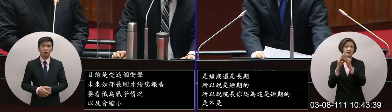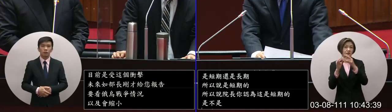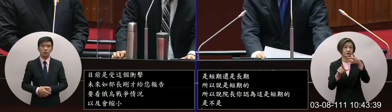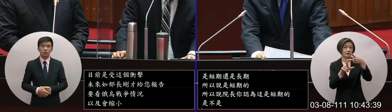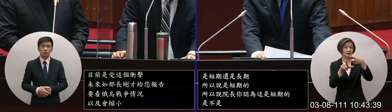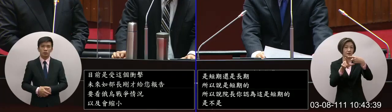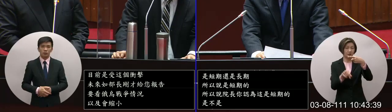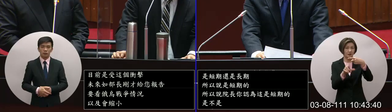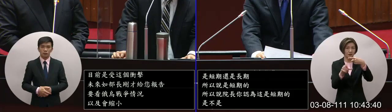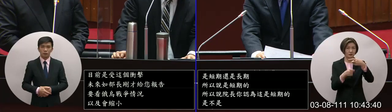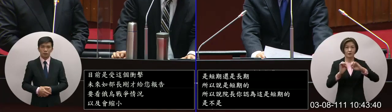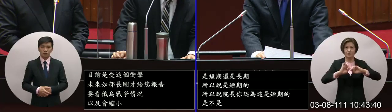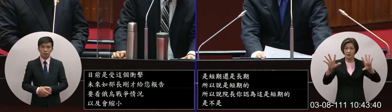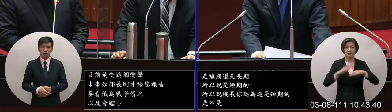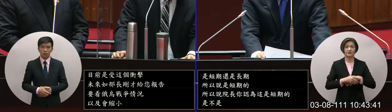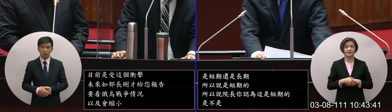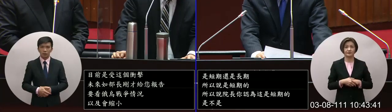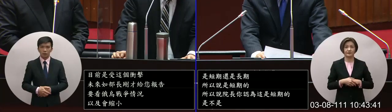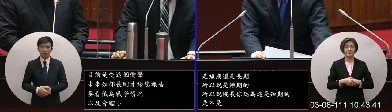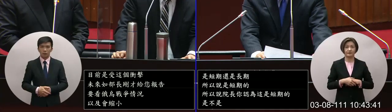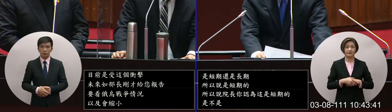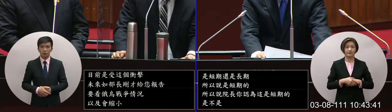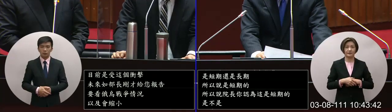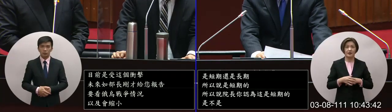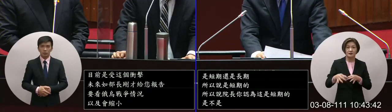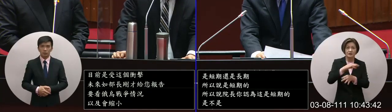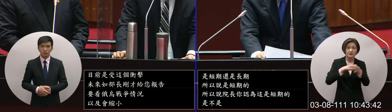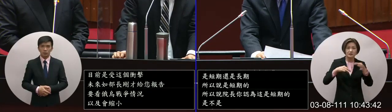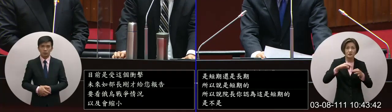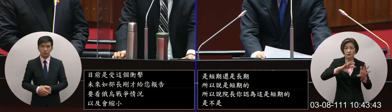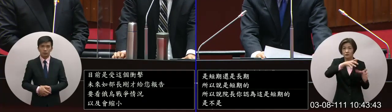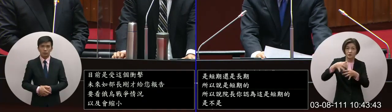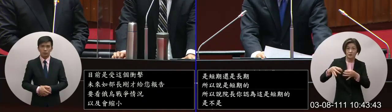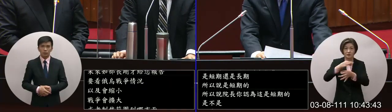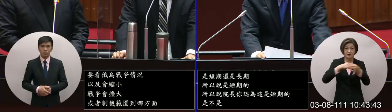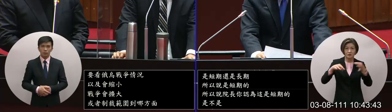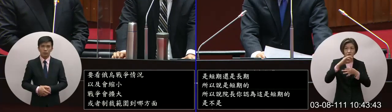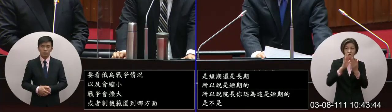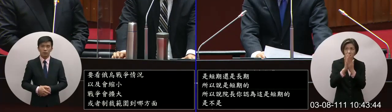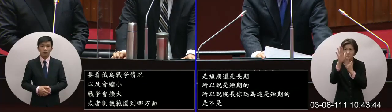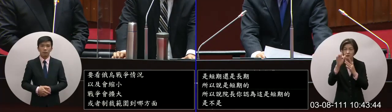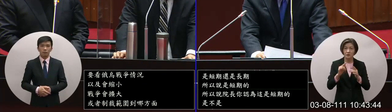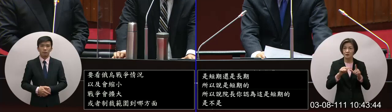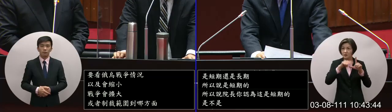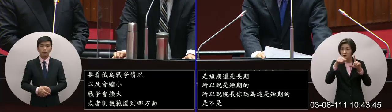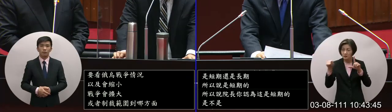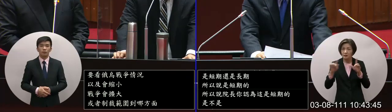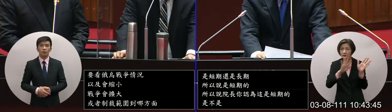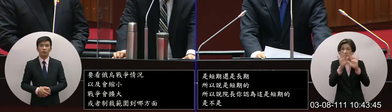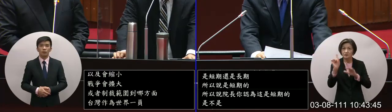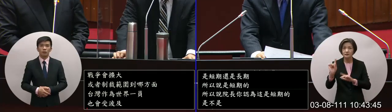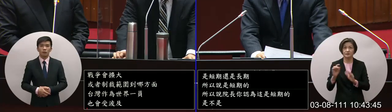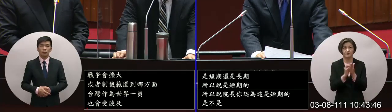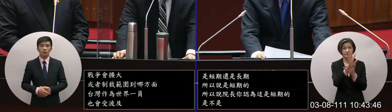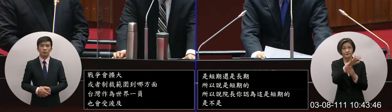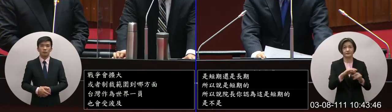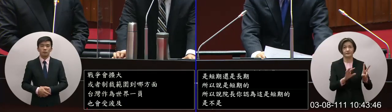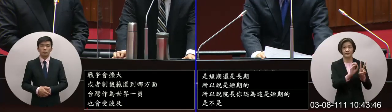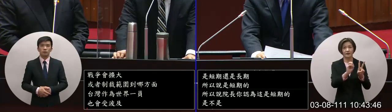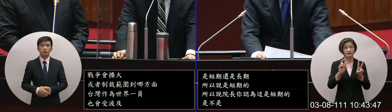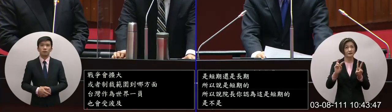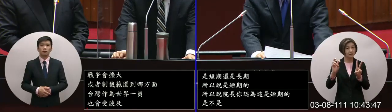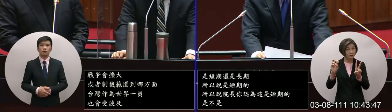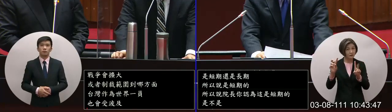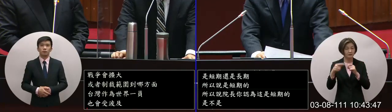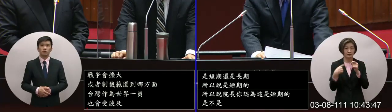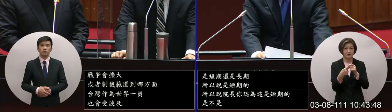中发布的年度全国经济展，这是全球的经济展望，那个报告里面呢，2022年的全